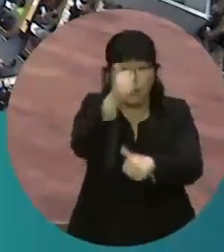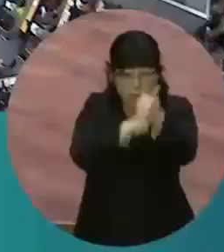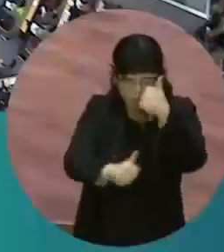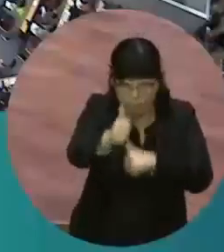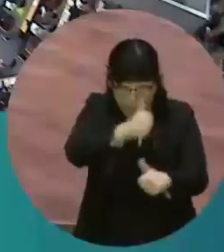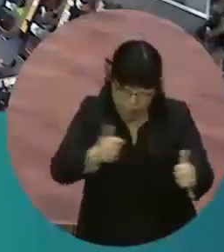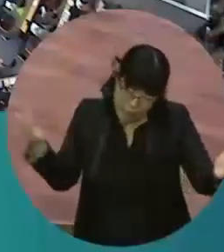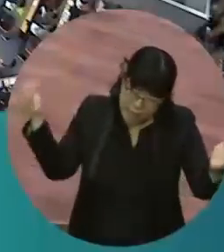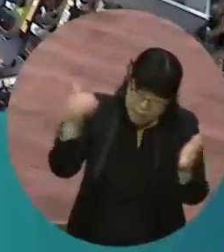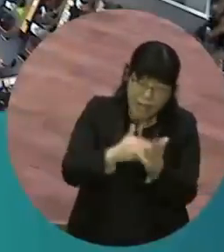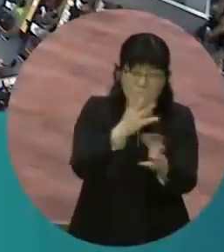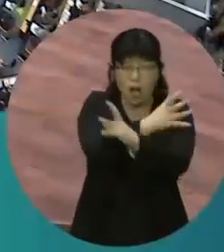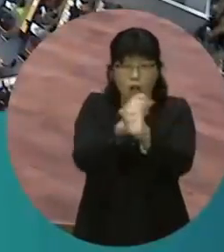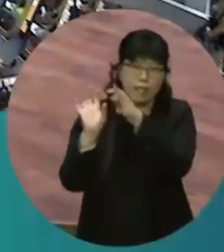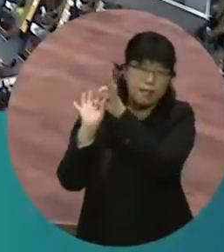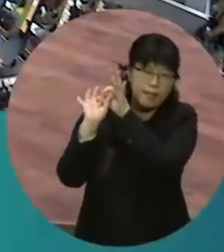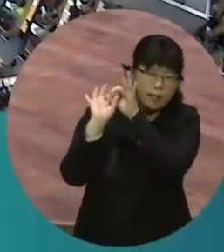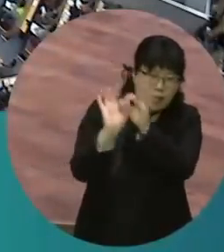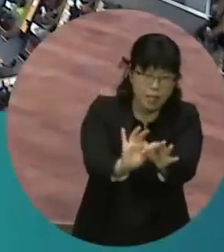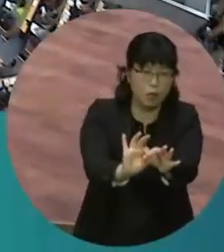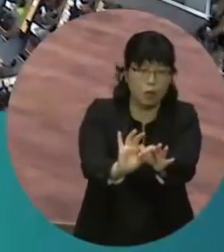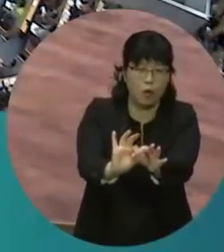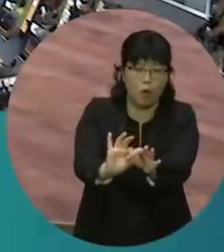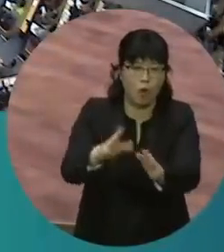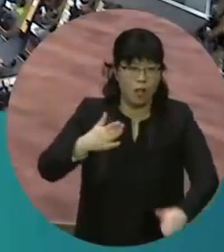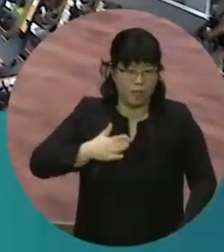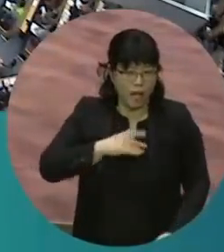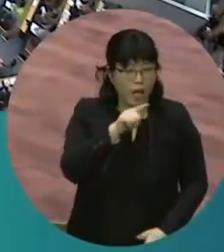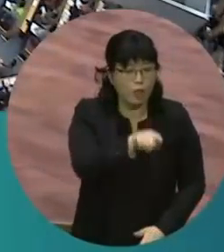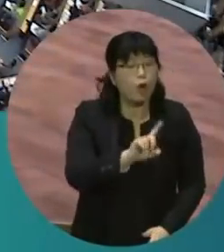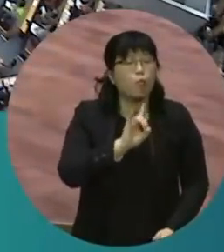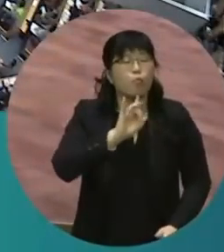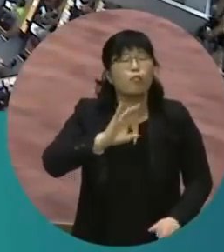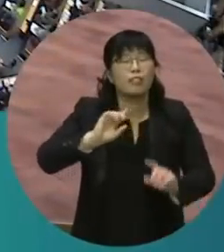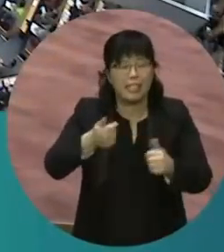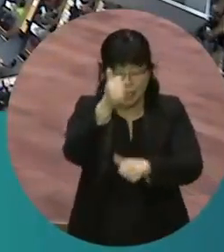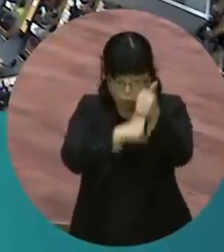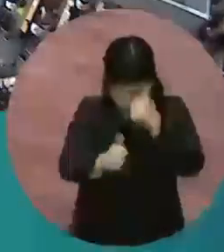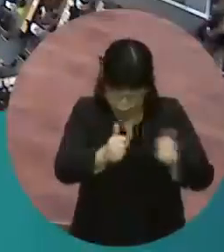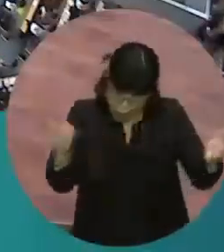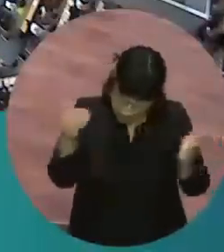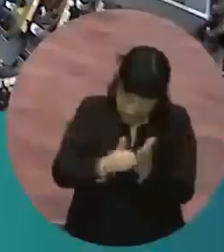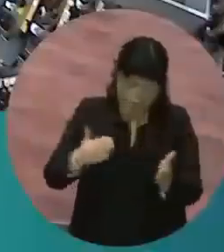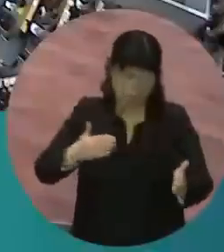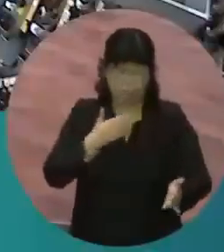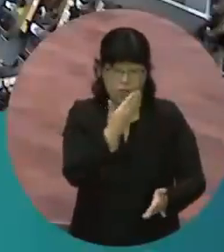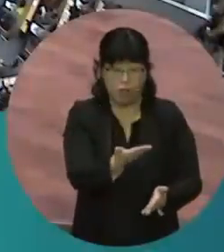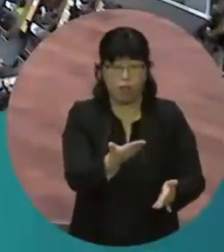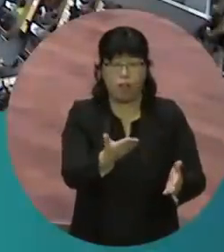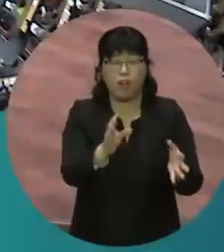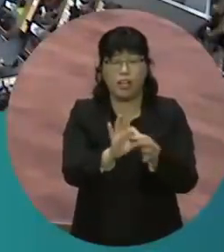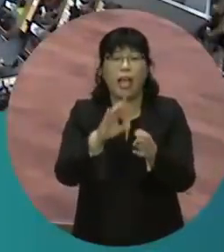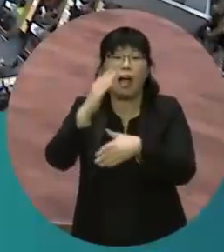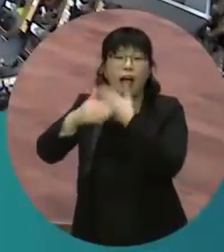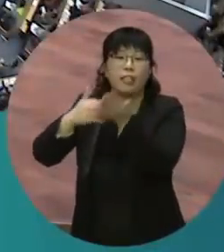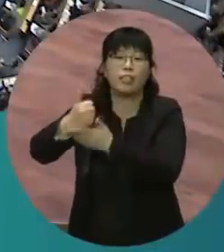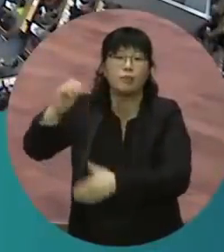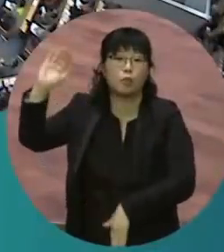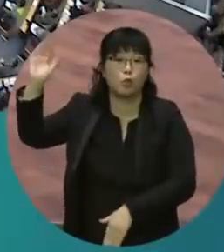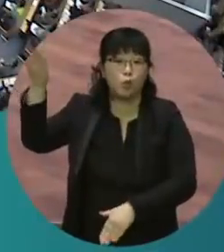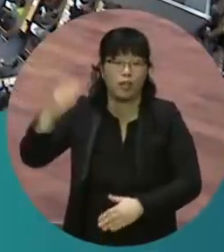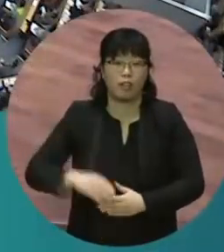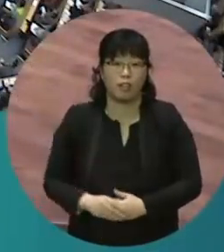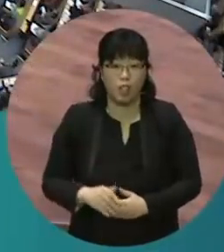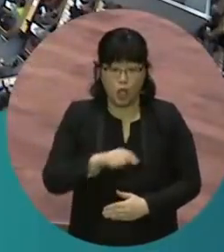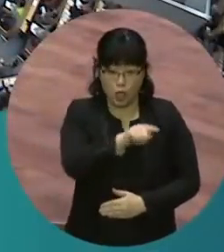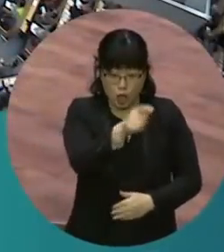삼고 너와 너 후손의 하나님이 되리라. 내가 너와 너 후손에게 너가 거루하는 이 땅 곧 가나안